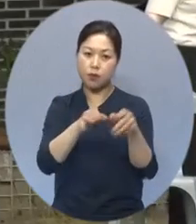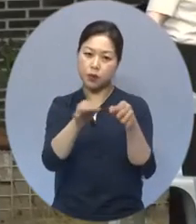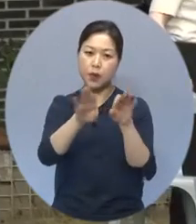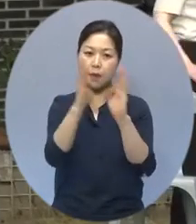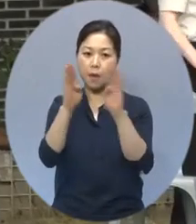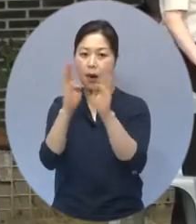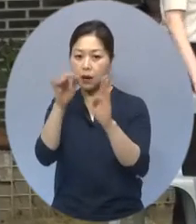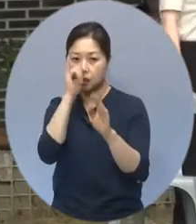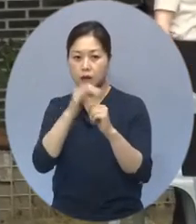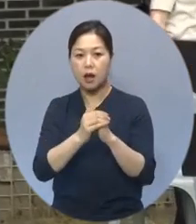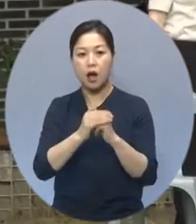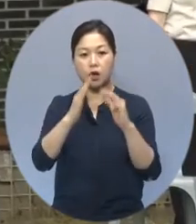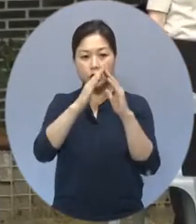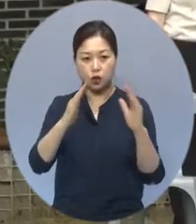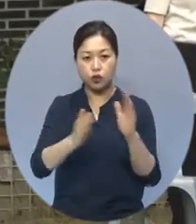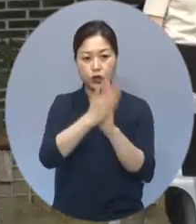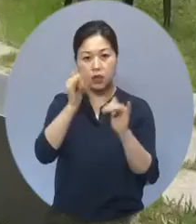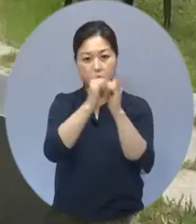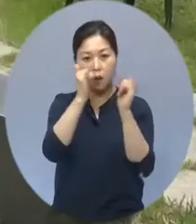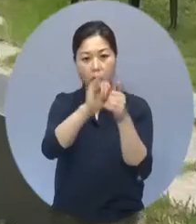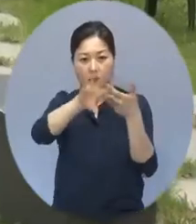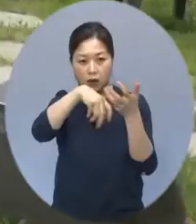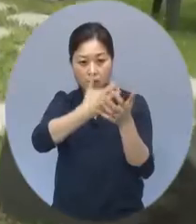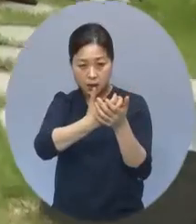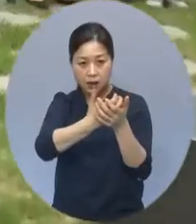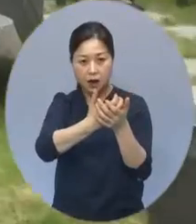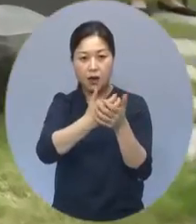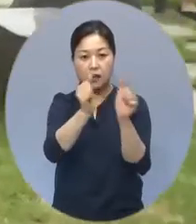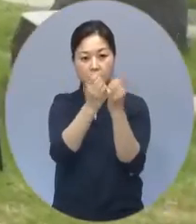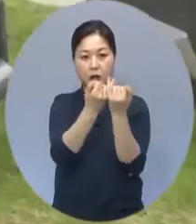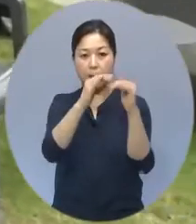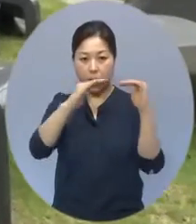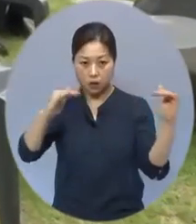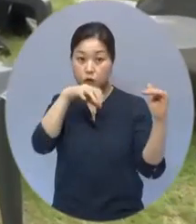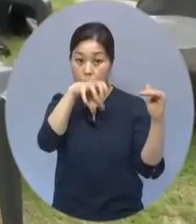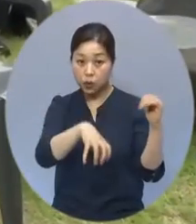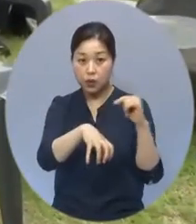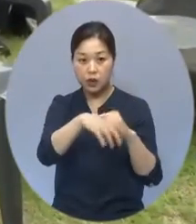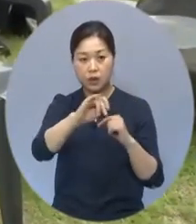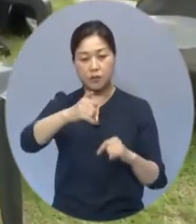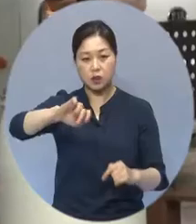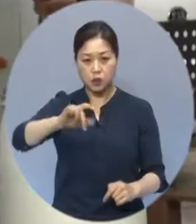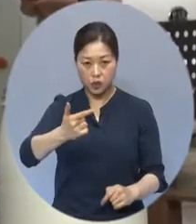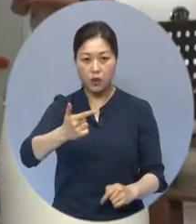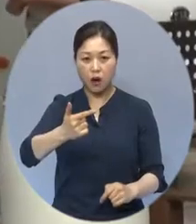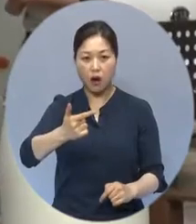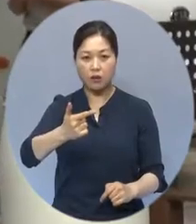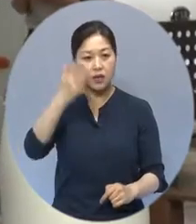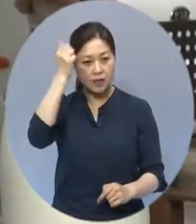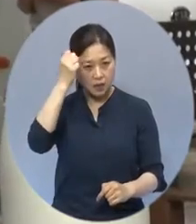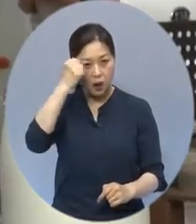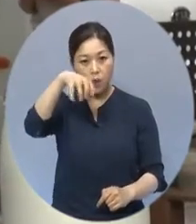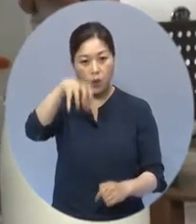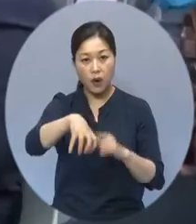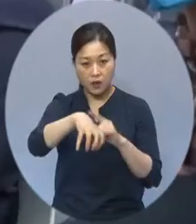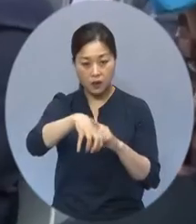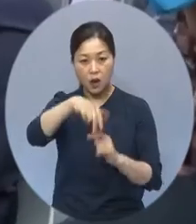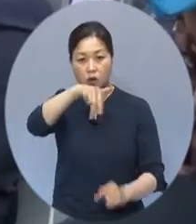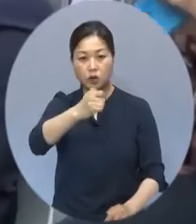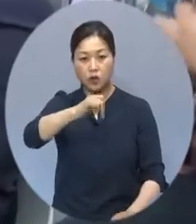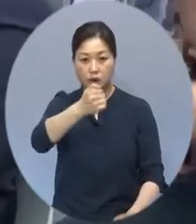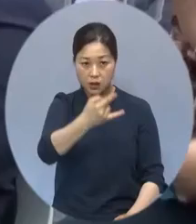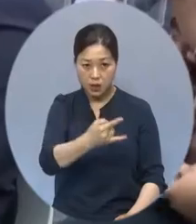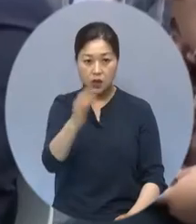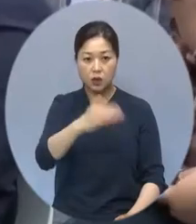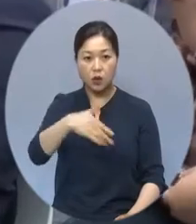전주시 사회혁신센터 성평등 전주는 6월 10일 선미촌 시티가든 기업공간에서 조선희 소장과